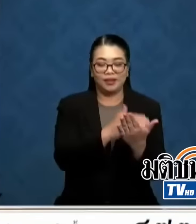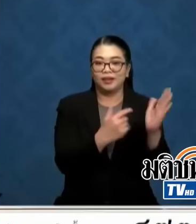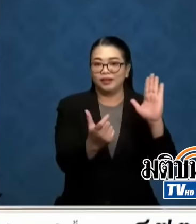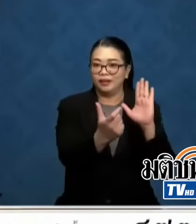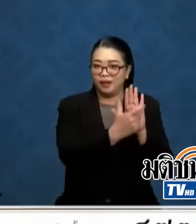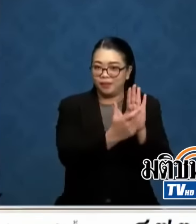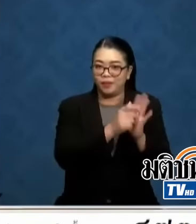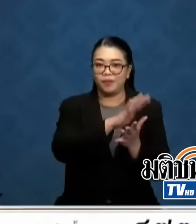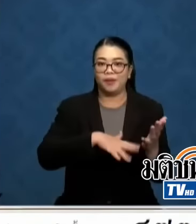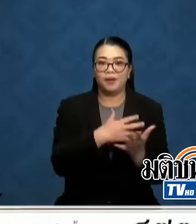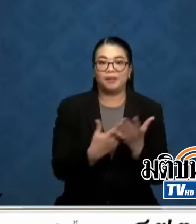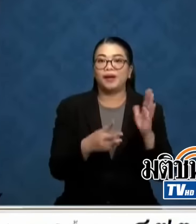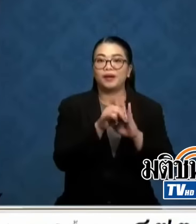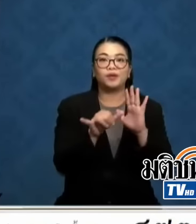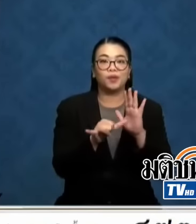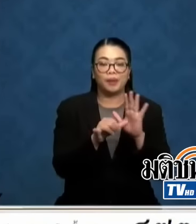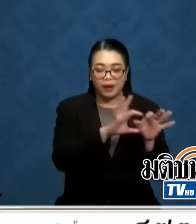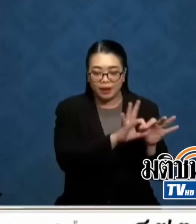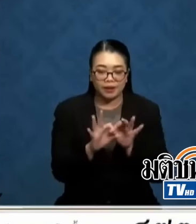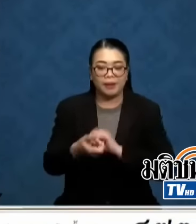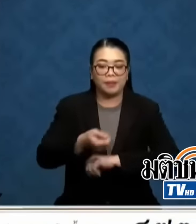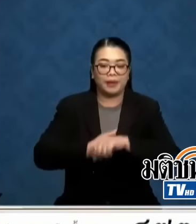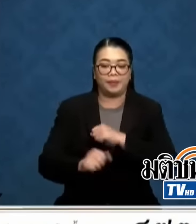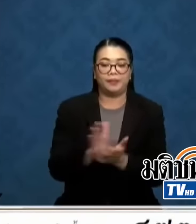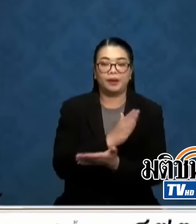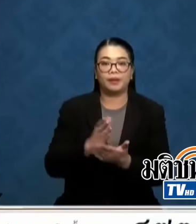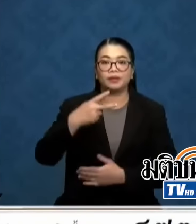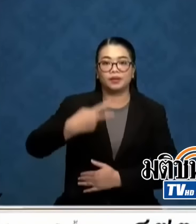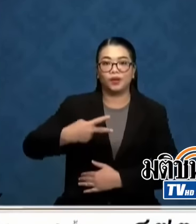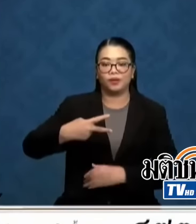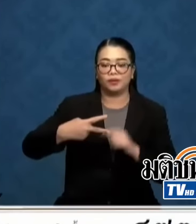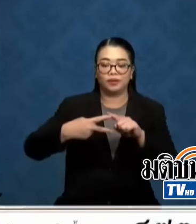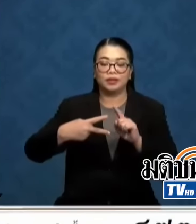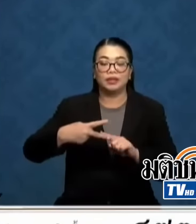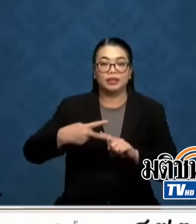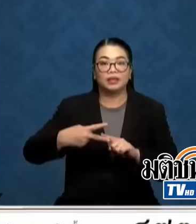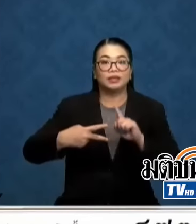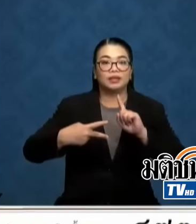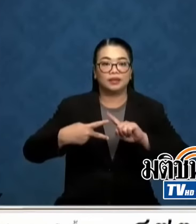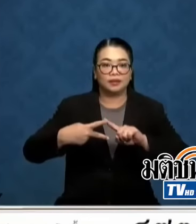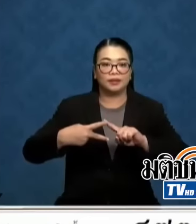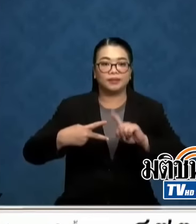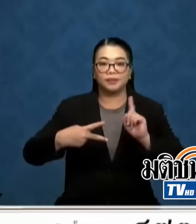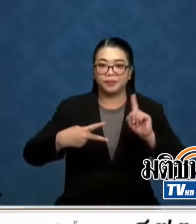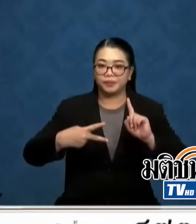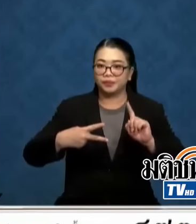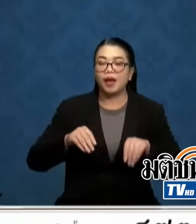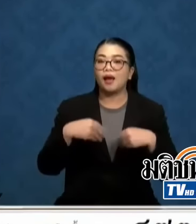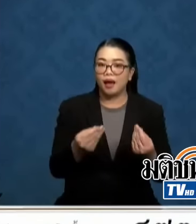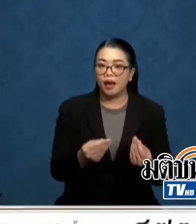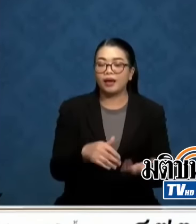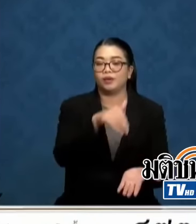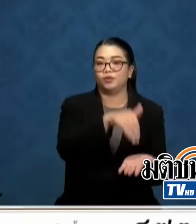นโยบายไปสู่การปฏิบัตินี่แบ่งเป็น 2ส่วนท่านประธานครับส่วนที่ 1ก็คือให้